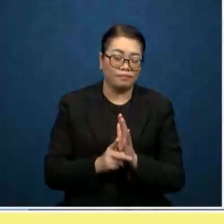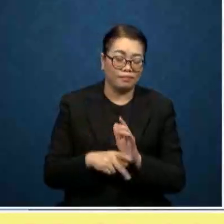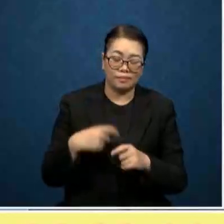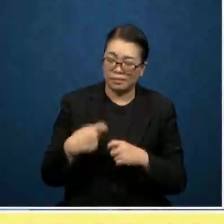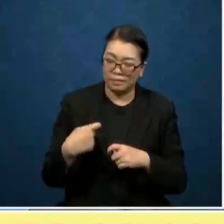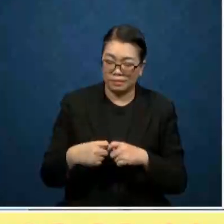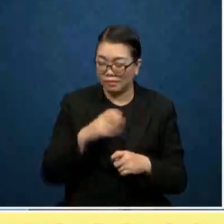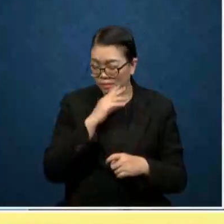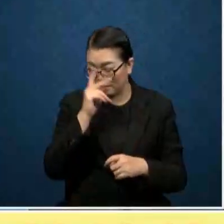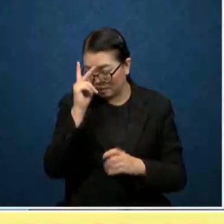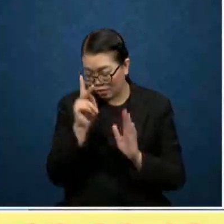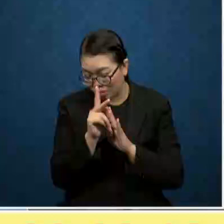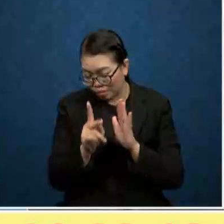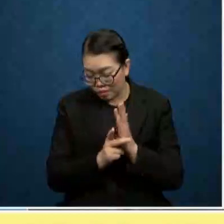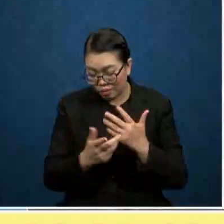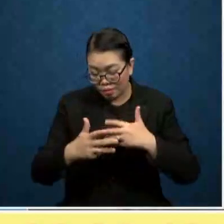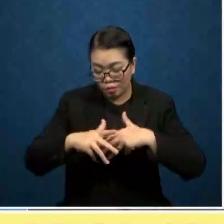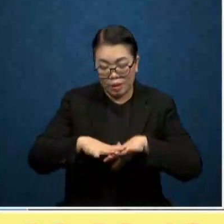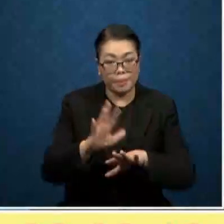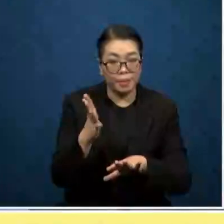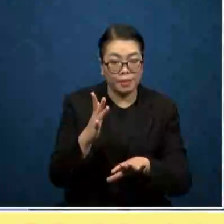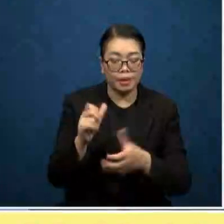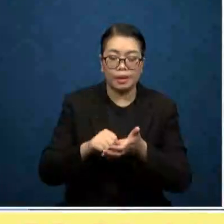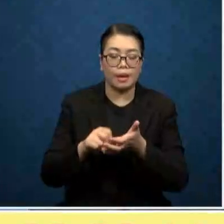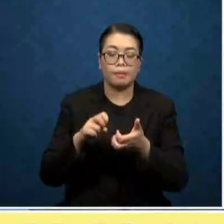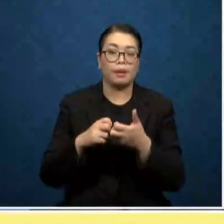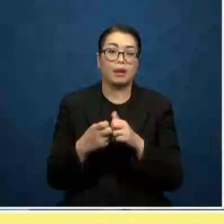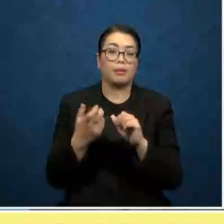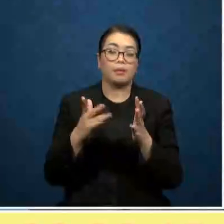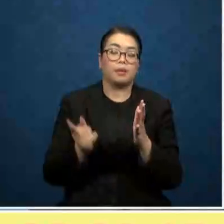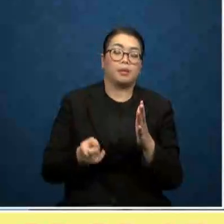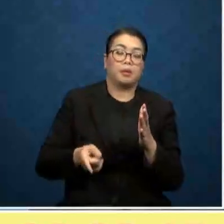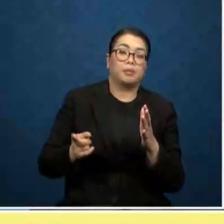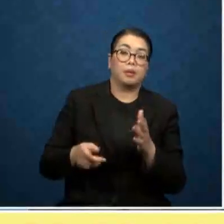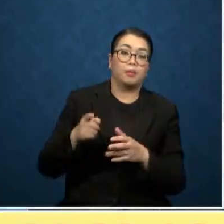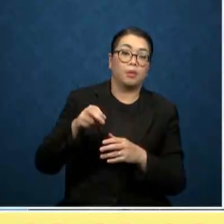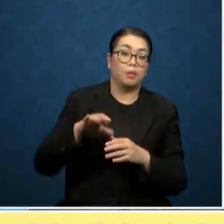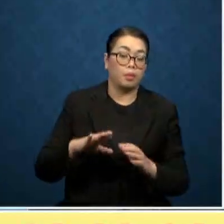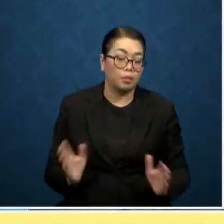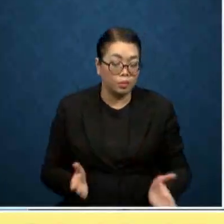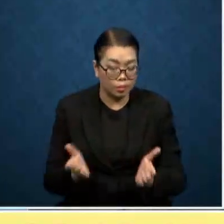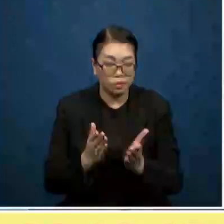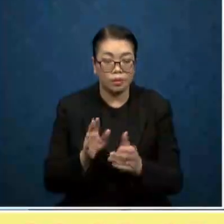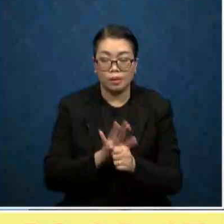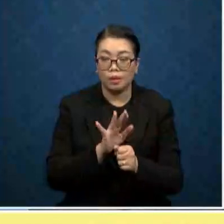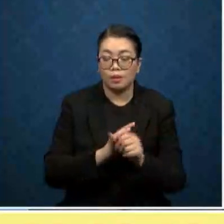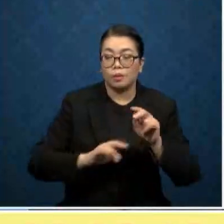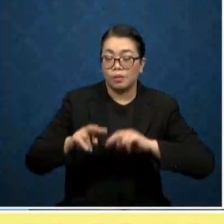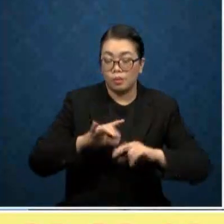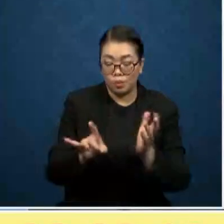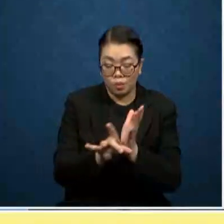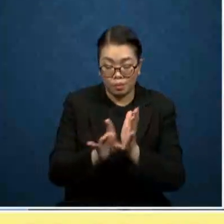สามารถบูรณาการกฎหมายได้เนี่ยไม่มีทางที่จะแก้ปัญหาเรื่องนี้ได้พรบส่งเสริมและรักษาคุณภาพสิ่งแวด